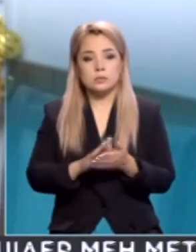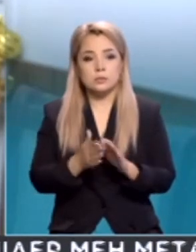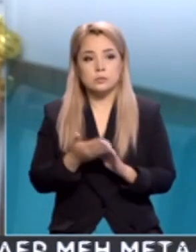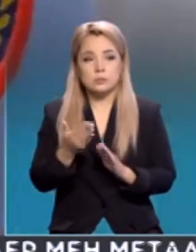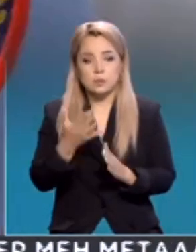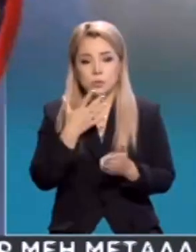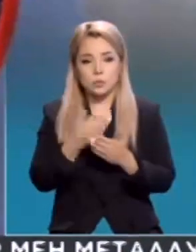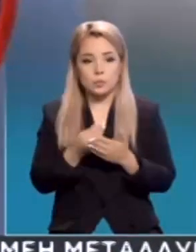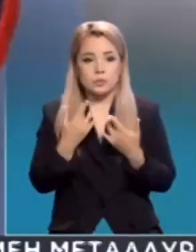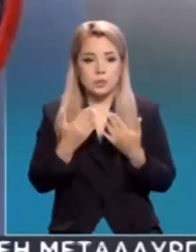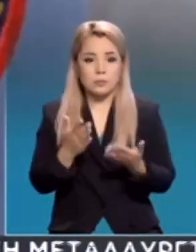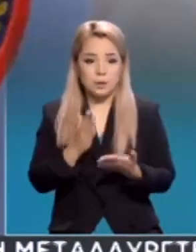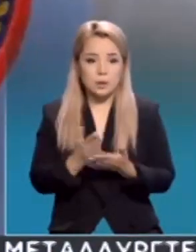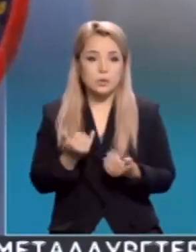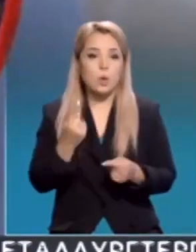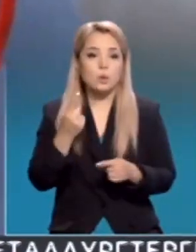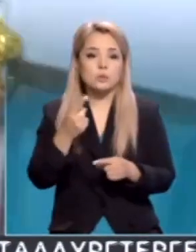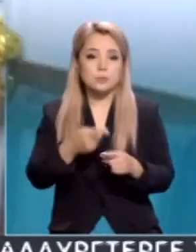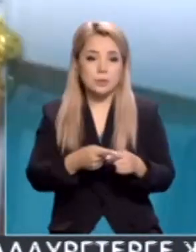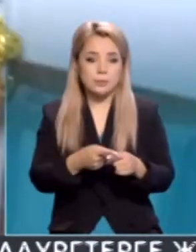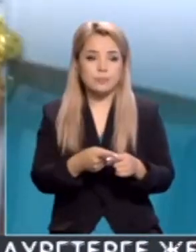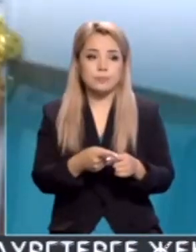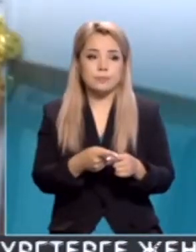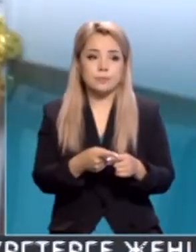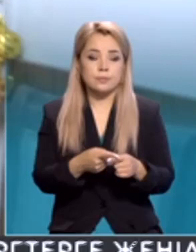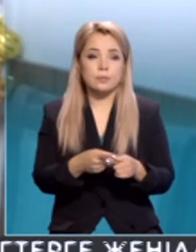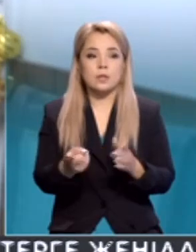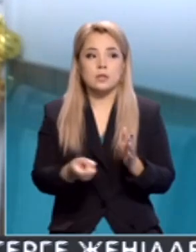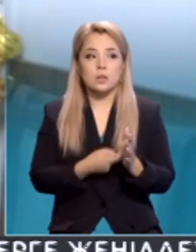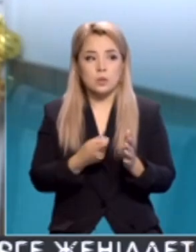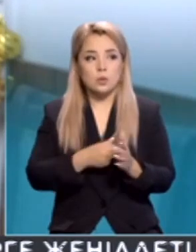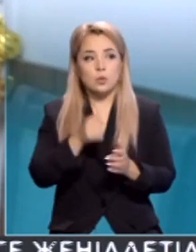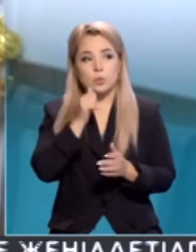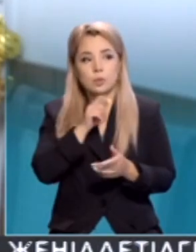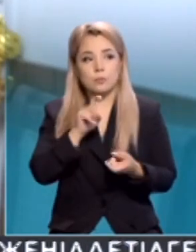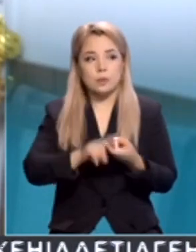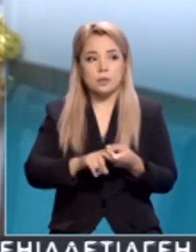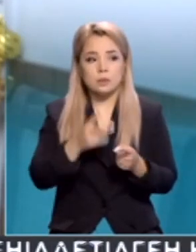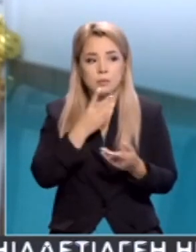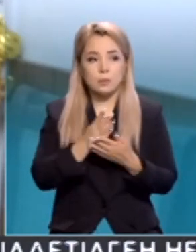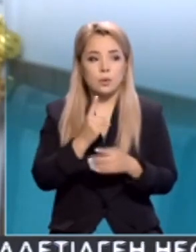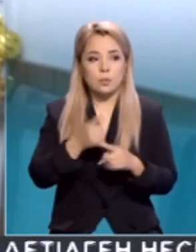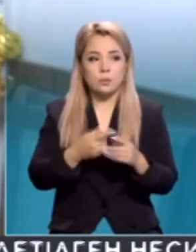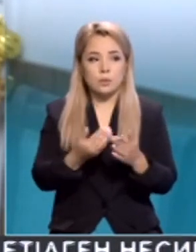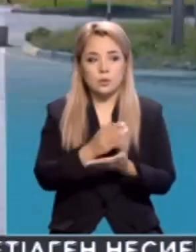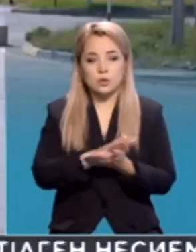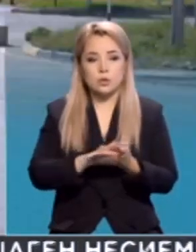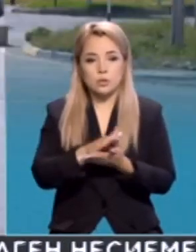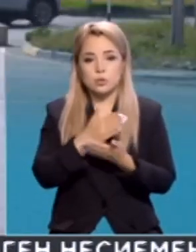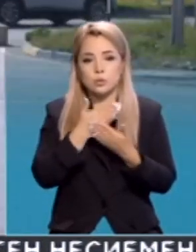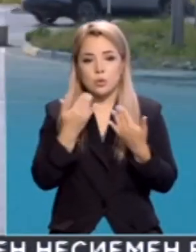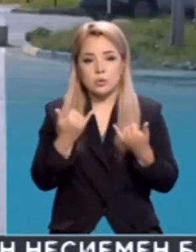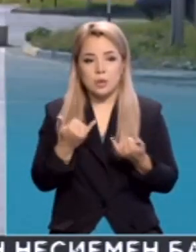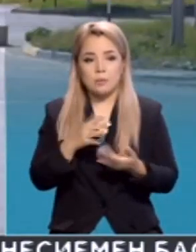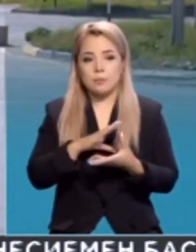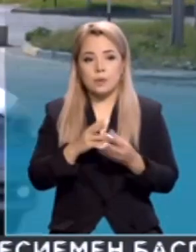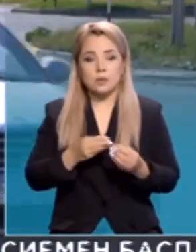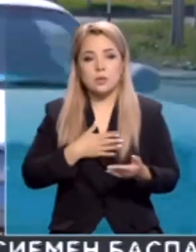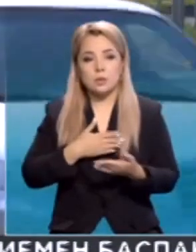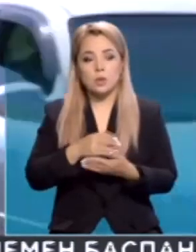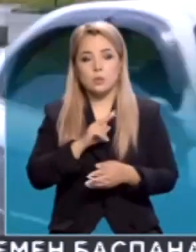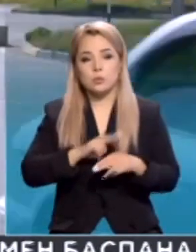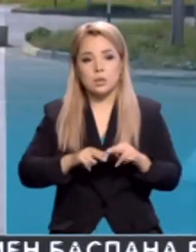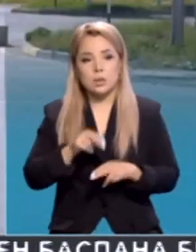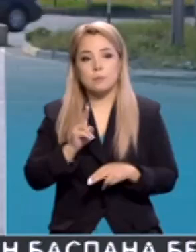Өздерін қалауынша қойған. Қосымша тергеу құпиялығына байланысты мен қосымша мәлімет бере алмаймын. Жаңа мөлтек аудандағы